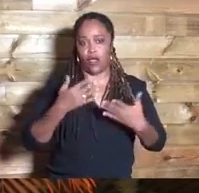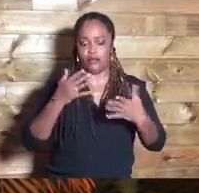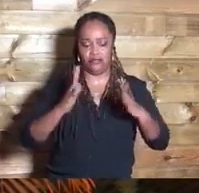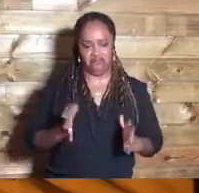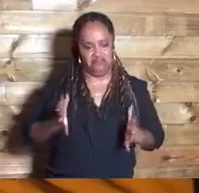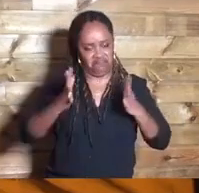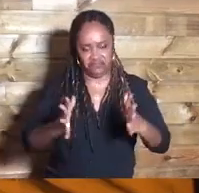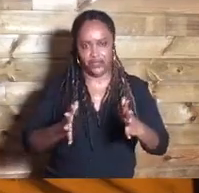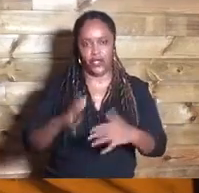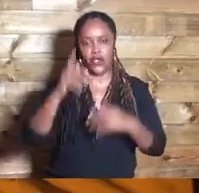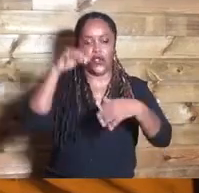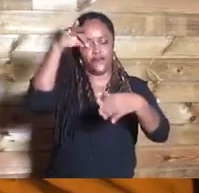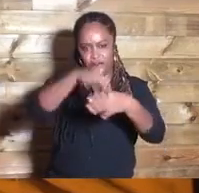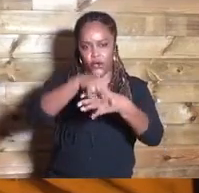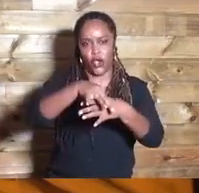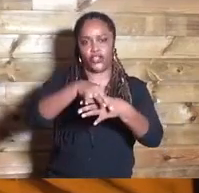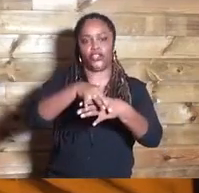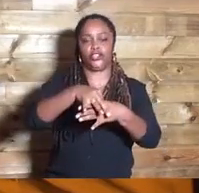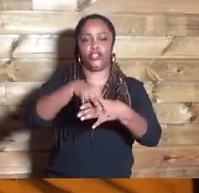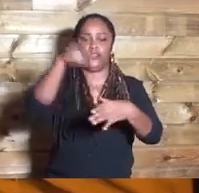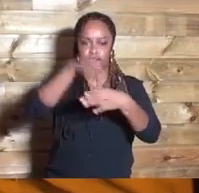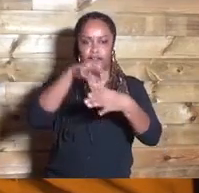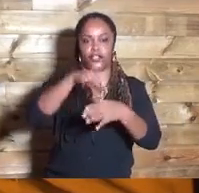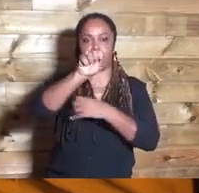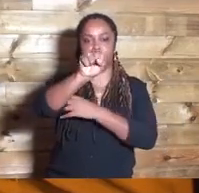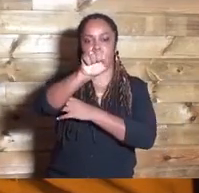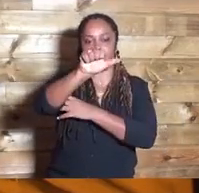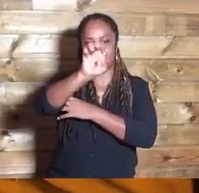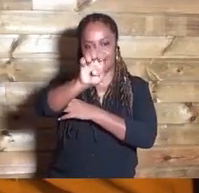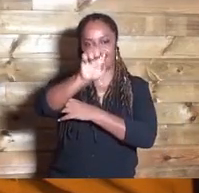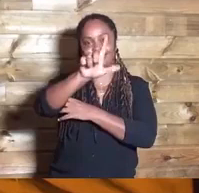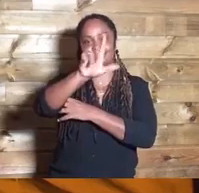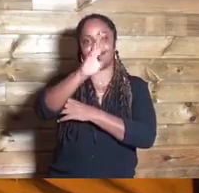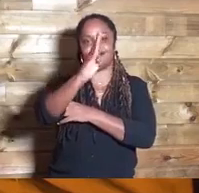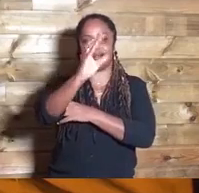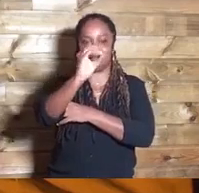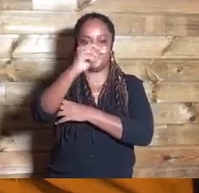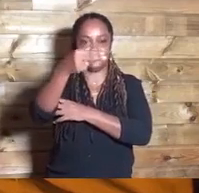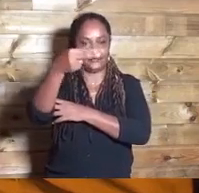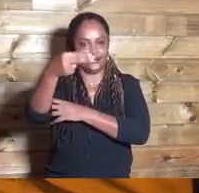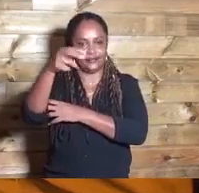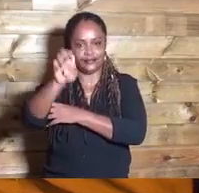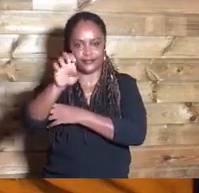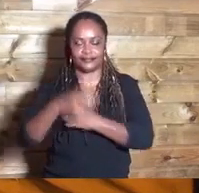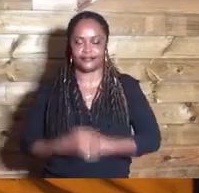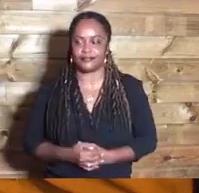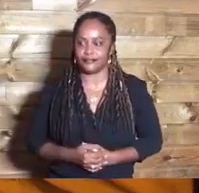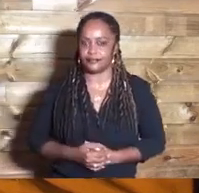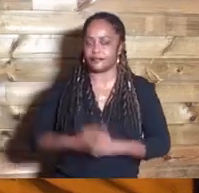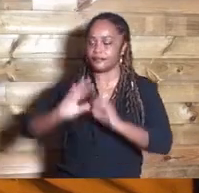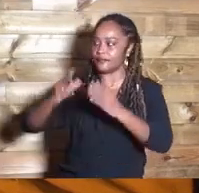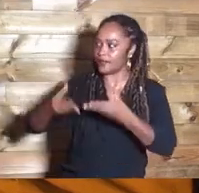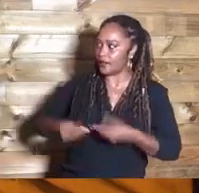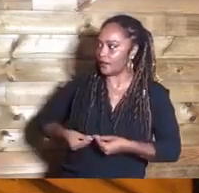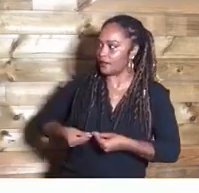Selbonne. Votez et faites voter Nous. Je vous demande d'accueillir Madame Patricia Braflantrobo.